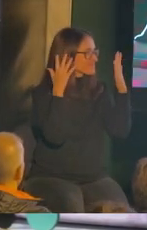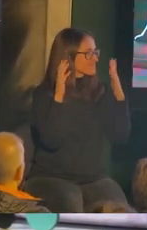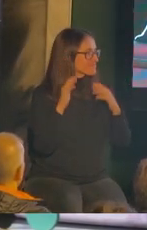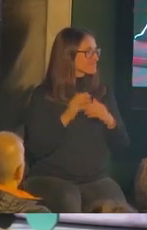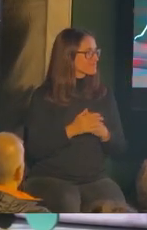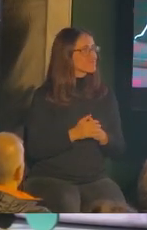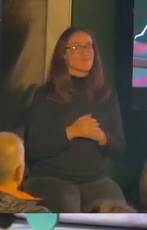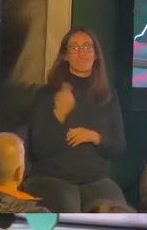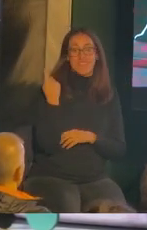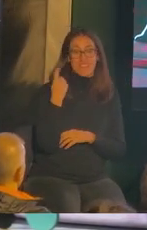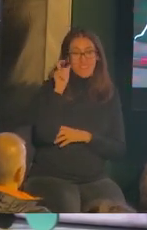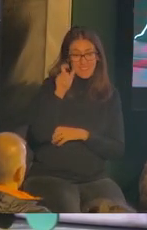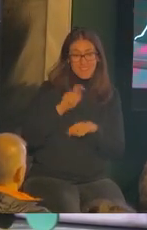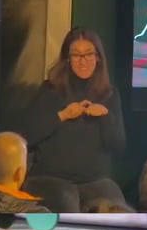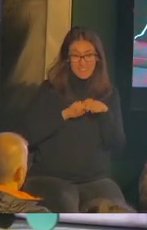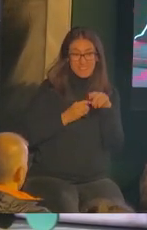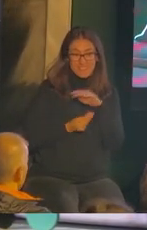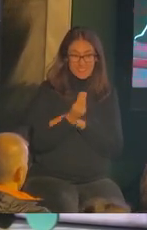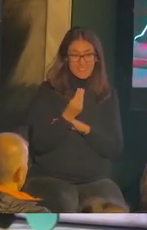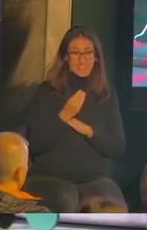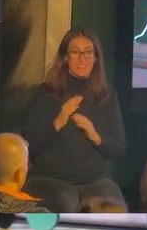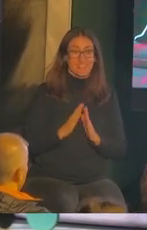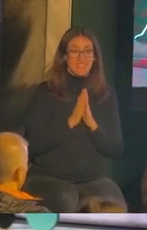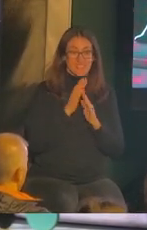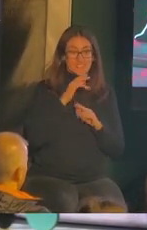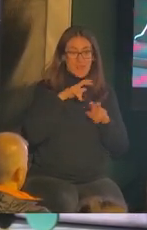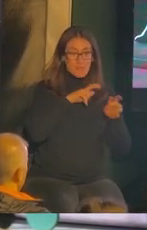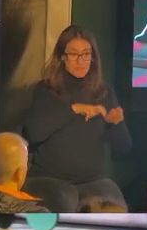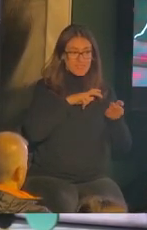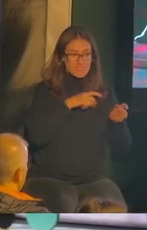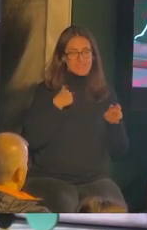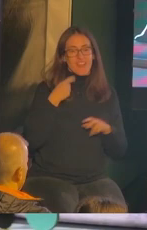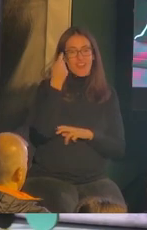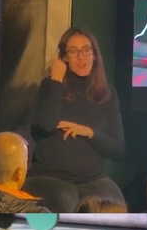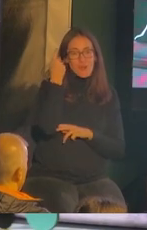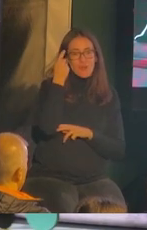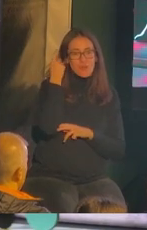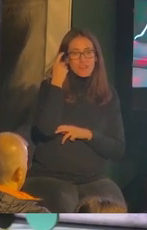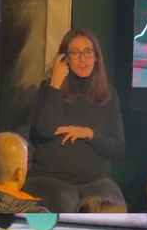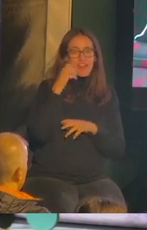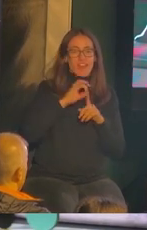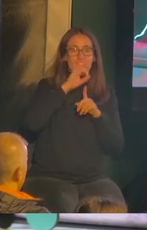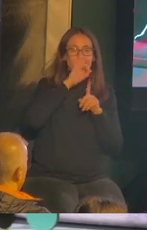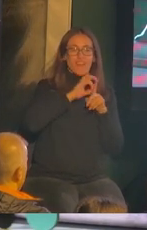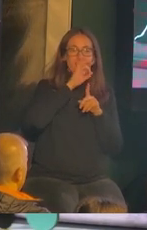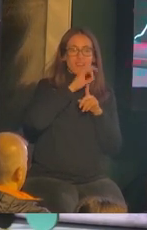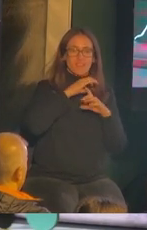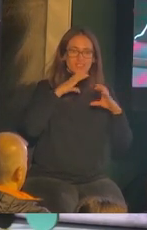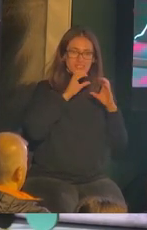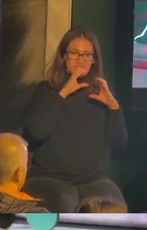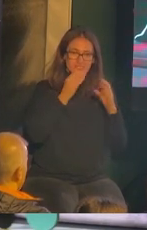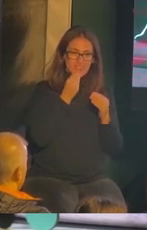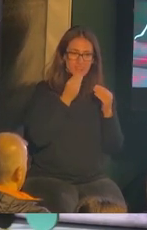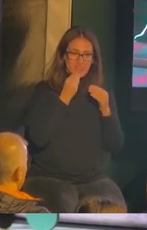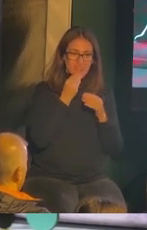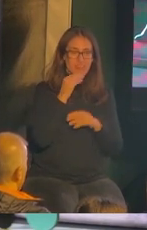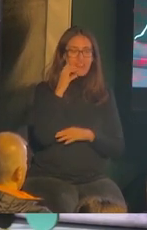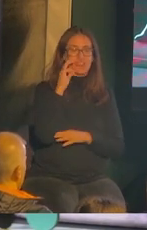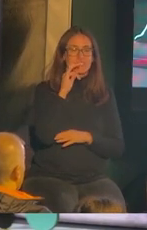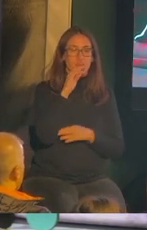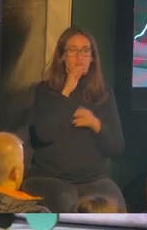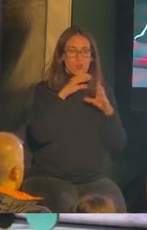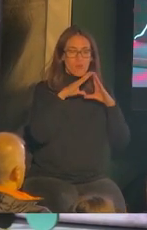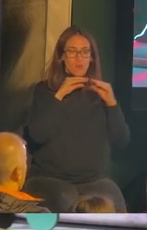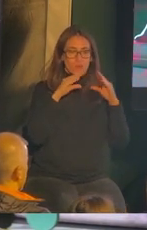És d'aquí, de Sant Vicenç dels Horts, i el Martí és alumne del grau de Ciències Culinàries del CETUB, al